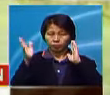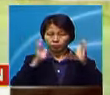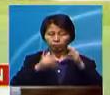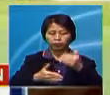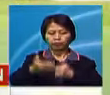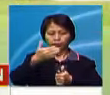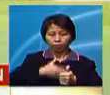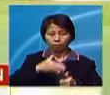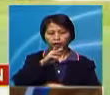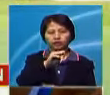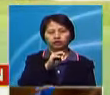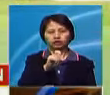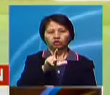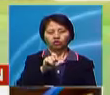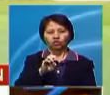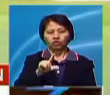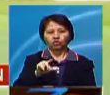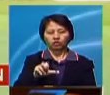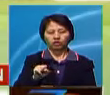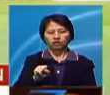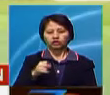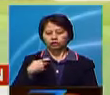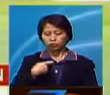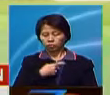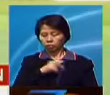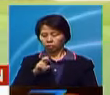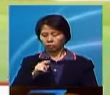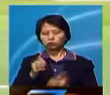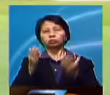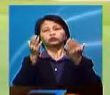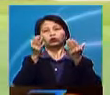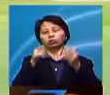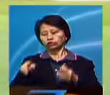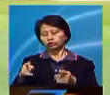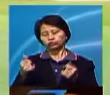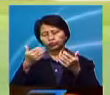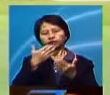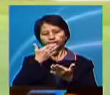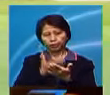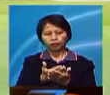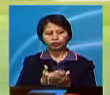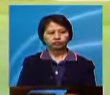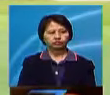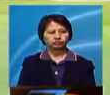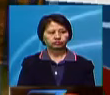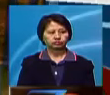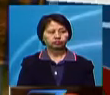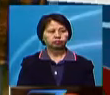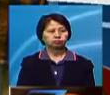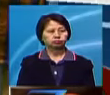Nicholas Feng. Kami di RTM mendoakan agar Syaban cepat sembuh.